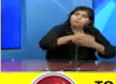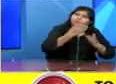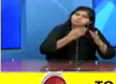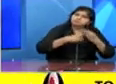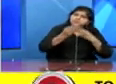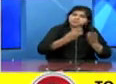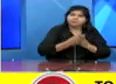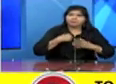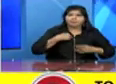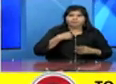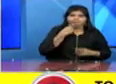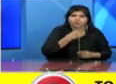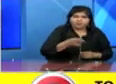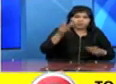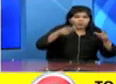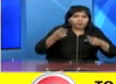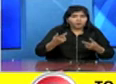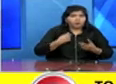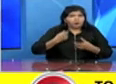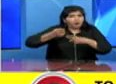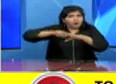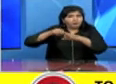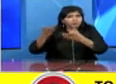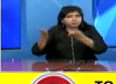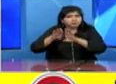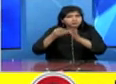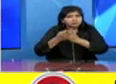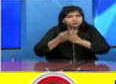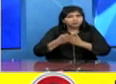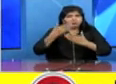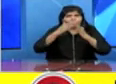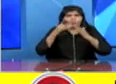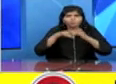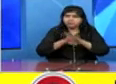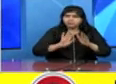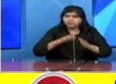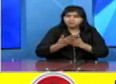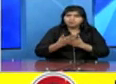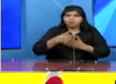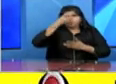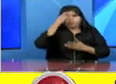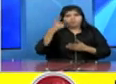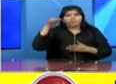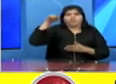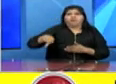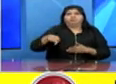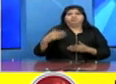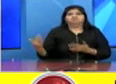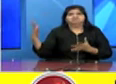कहूंगा कि लॉकडाउन का नियम तोड़ेंगे तो कोरोना वायरस से बचना मुश्किल हो